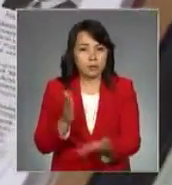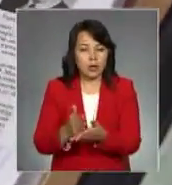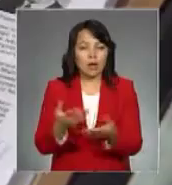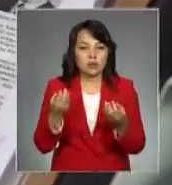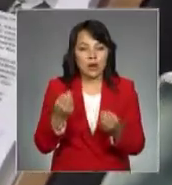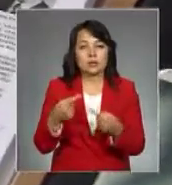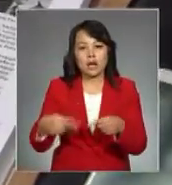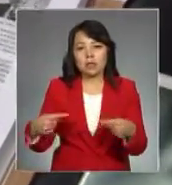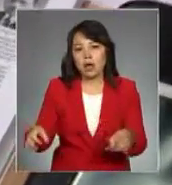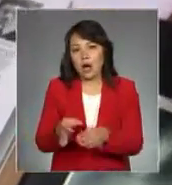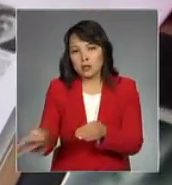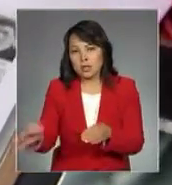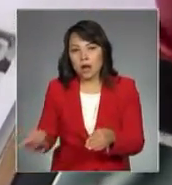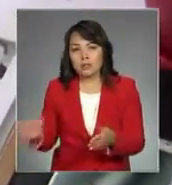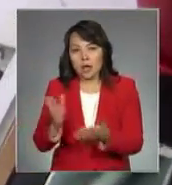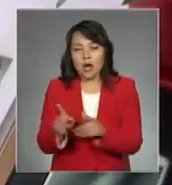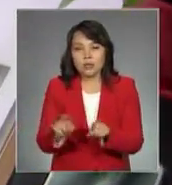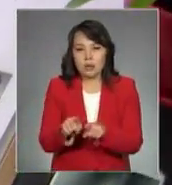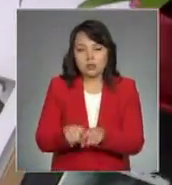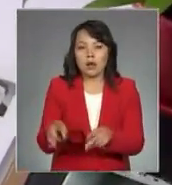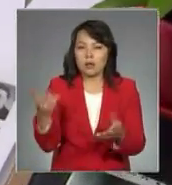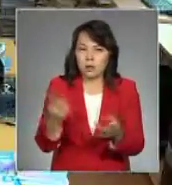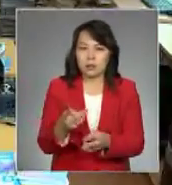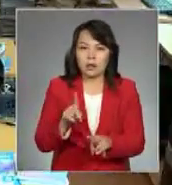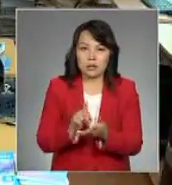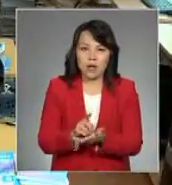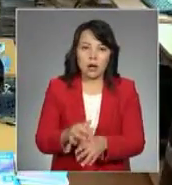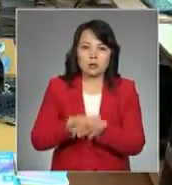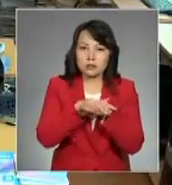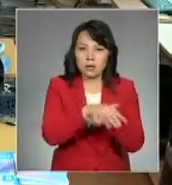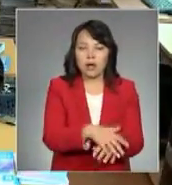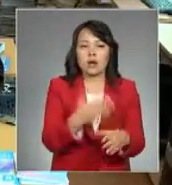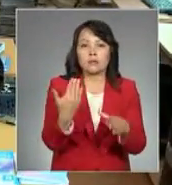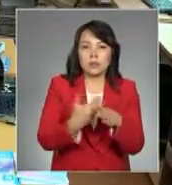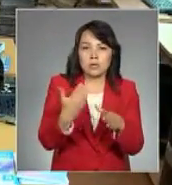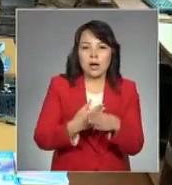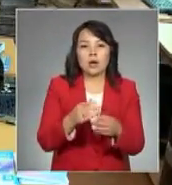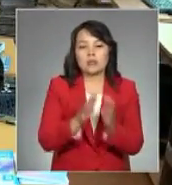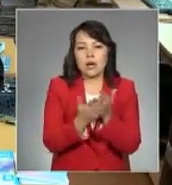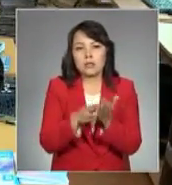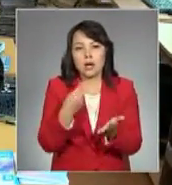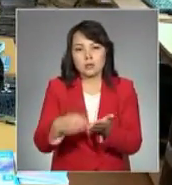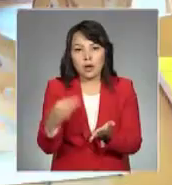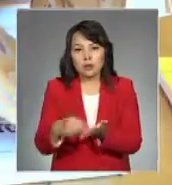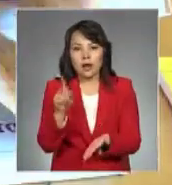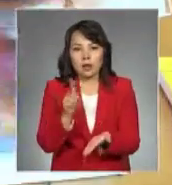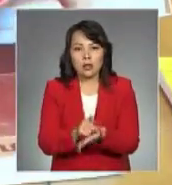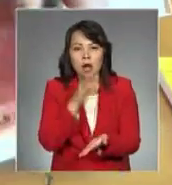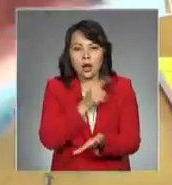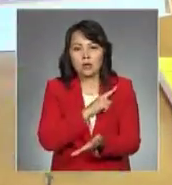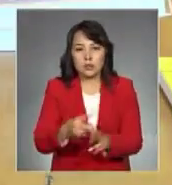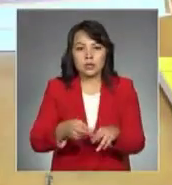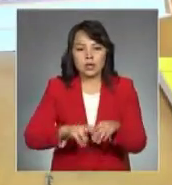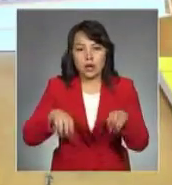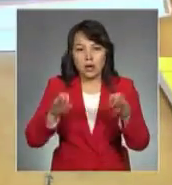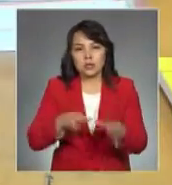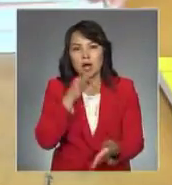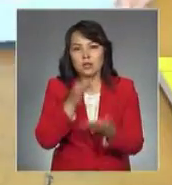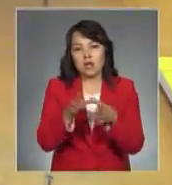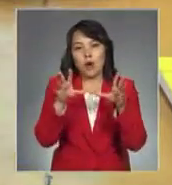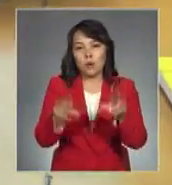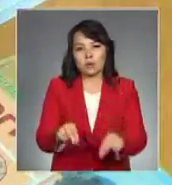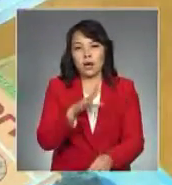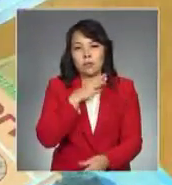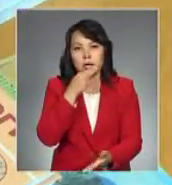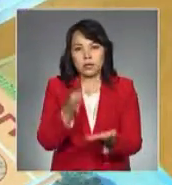де бар. Олар оңтүстік Қазақстан және Шығыс Қазақстан облыстары. Әкімдіктер бұл олқылықты белгіленген мерзімге дейін шешеміз деп уәде беріп отыр,